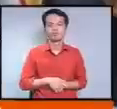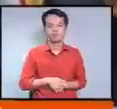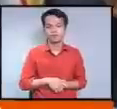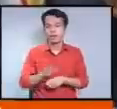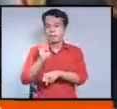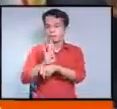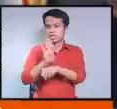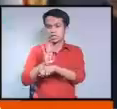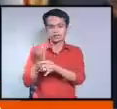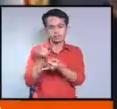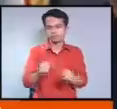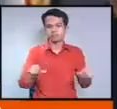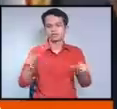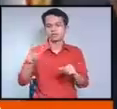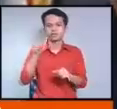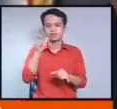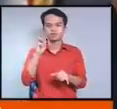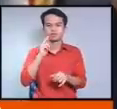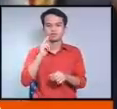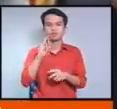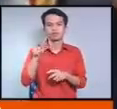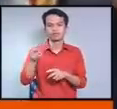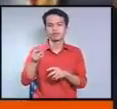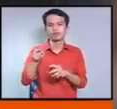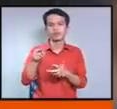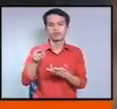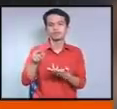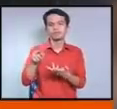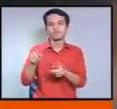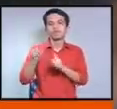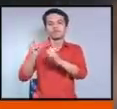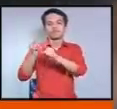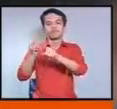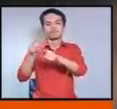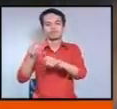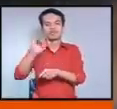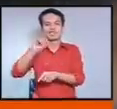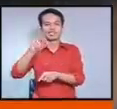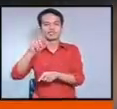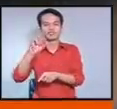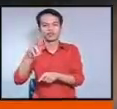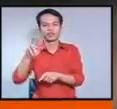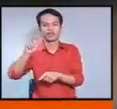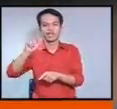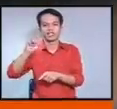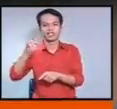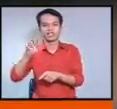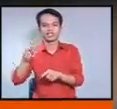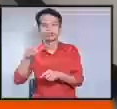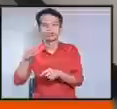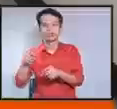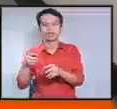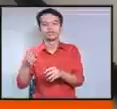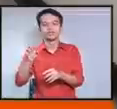Business as usual si Vice President Leni Robredo nang muling dumalo kanina sa pulong ng Interagency Committee on Anti-Illegal Drugs o